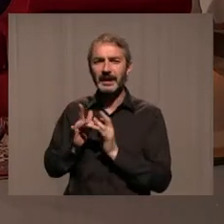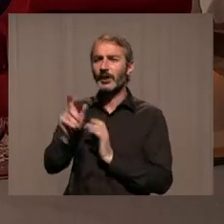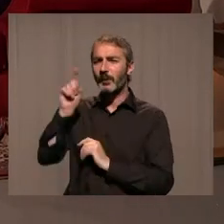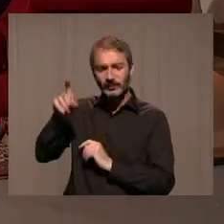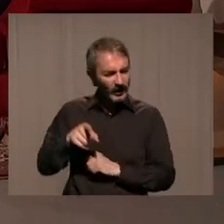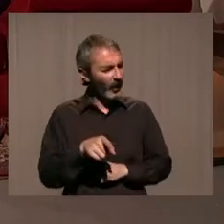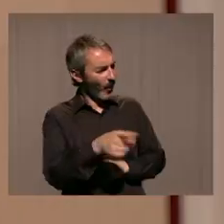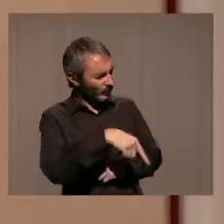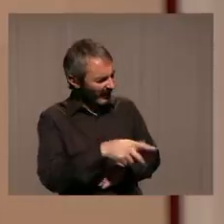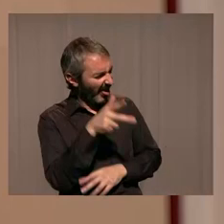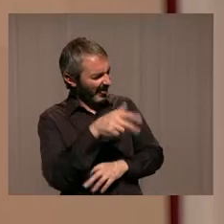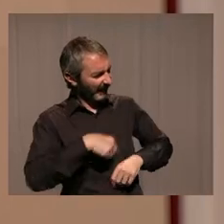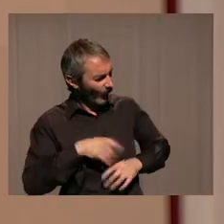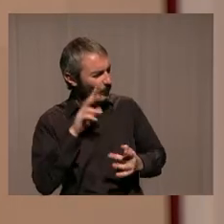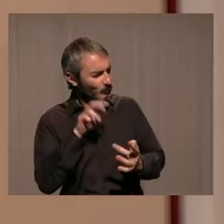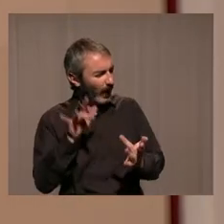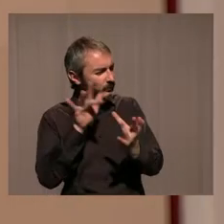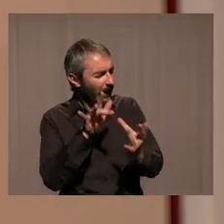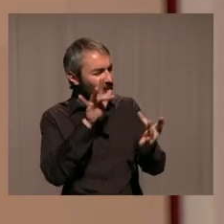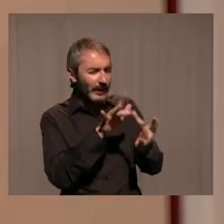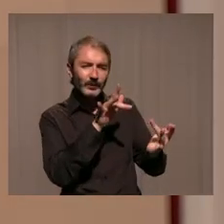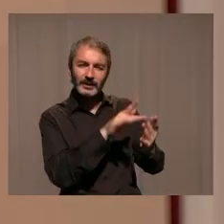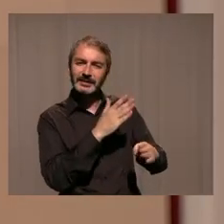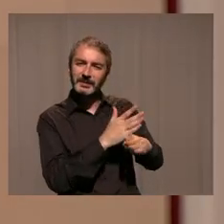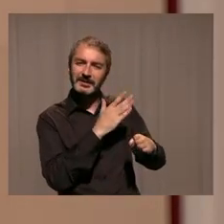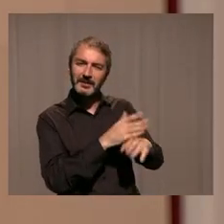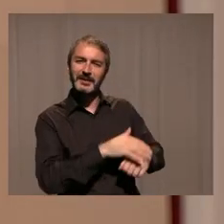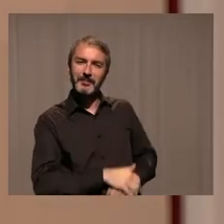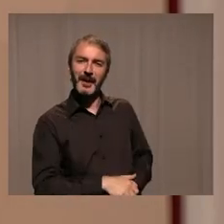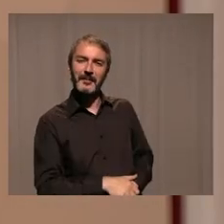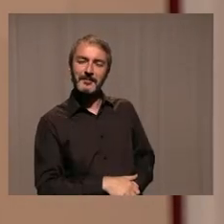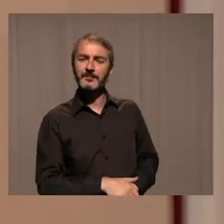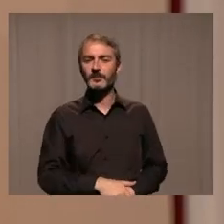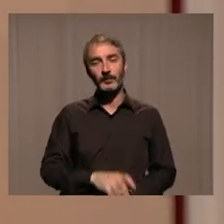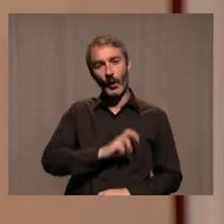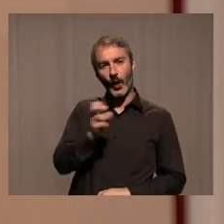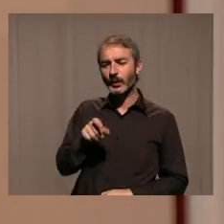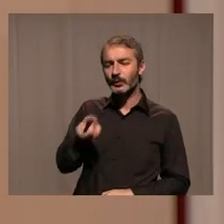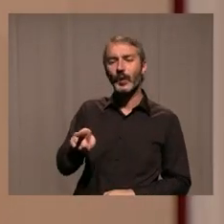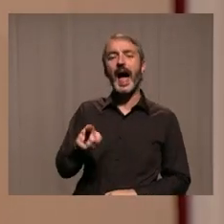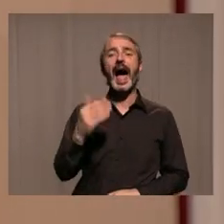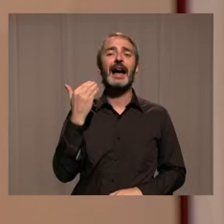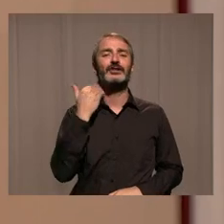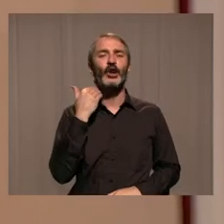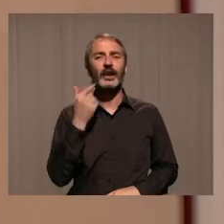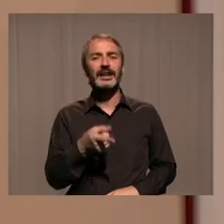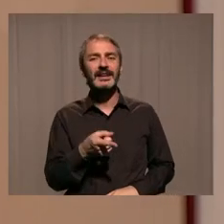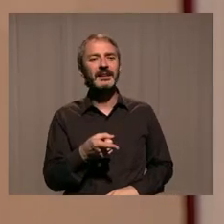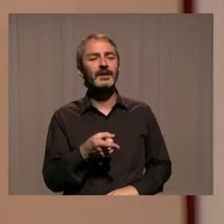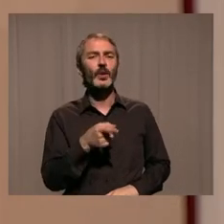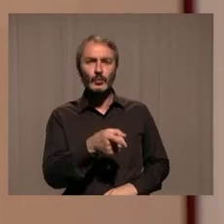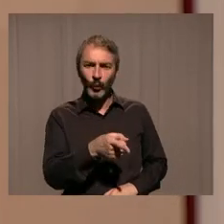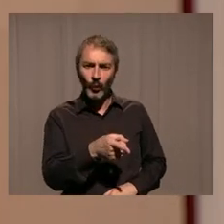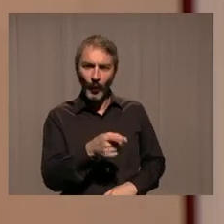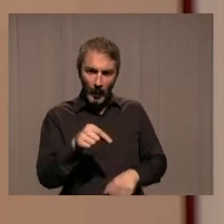Contactes. Com sou els de dret, Sempre, sempre fent contactes. I tu, Antoni, polítiques? Què tal, polítiques?